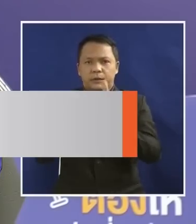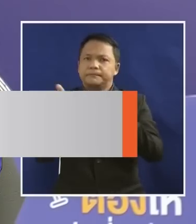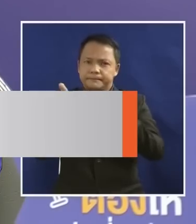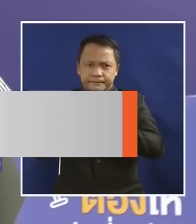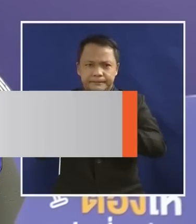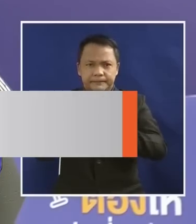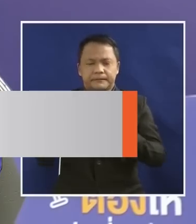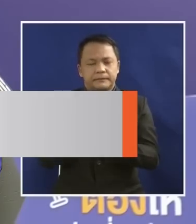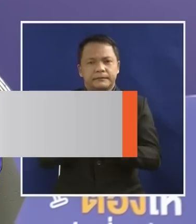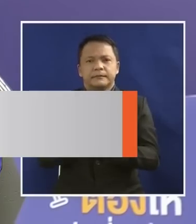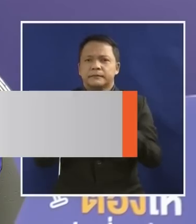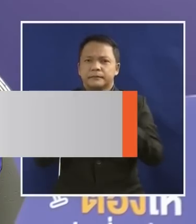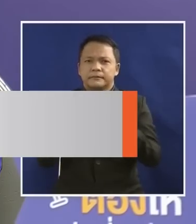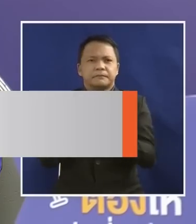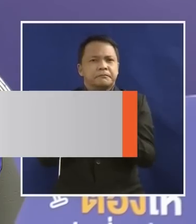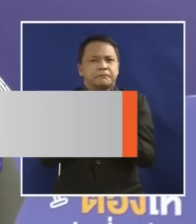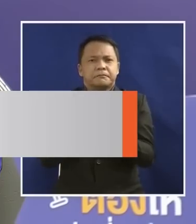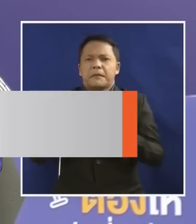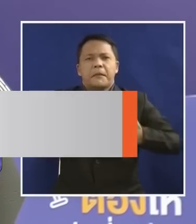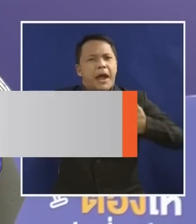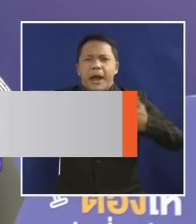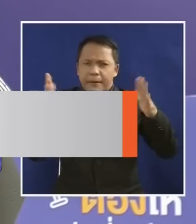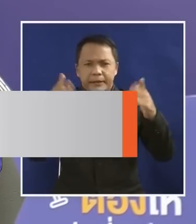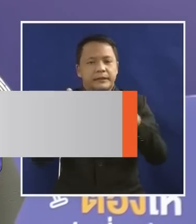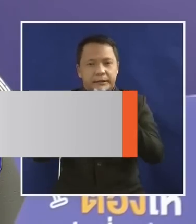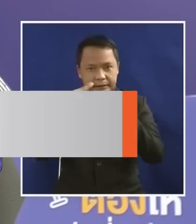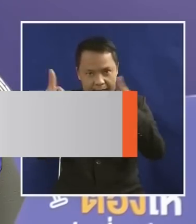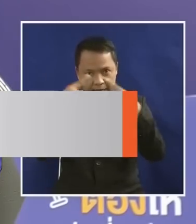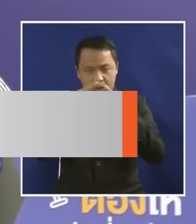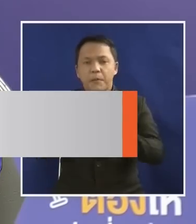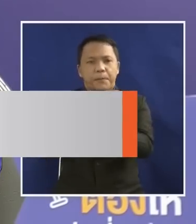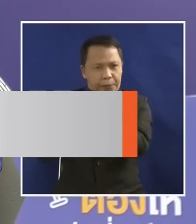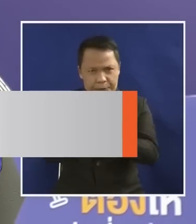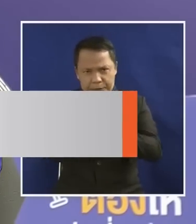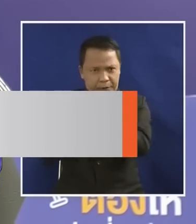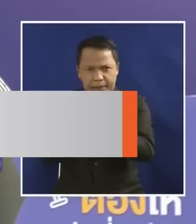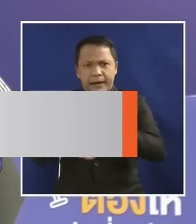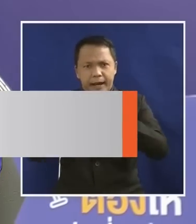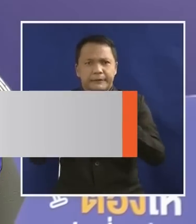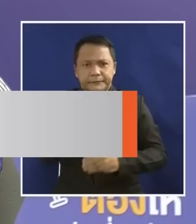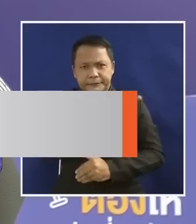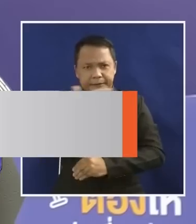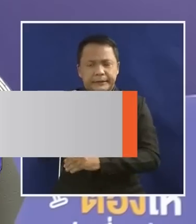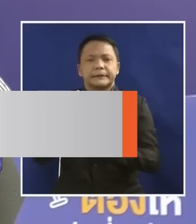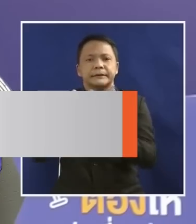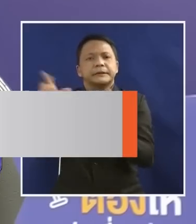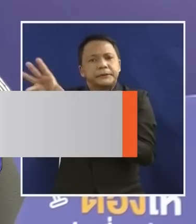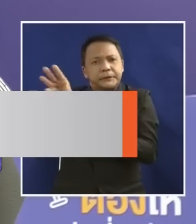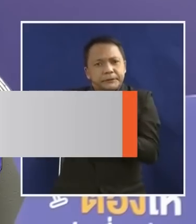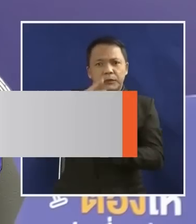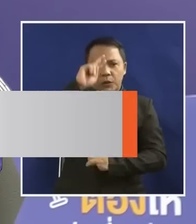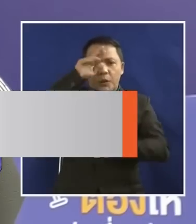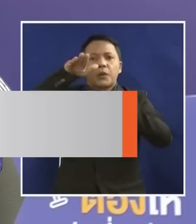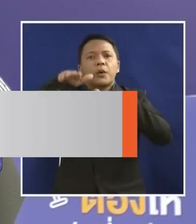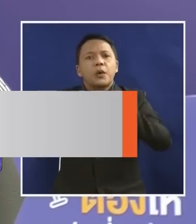ครับความสะดวกสบายอาจจะไม่ได้มีเท่าบ้านแต่รับรองว่าปลอดภัยและจะทำให้ท่านปลอดเชื้อหายโรคได้น